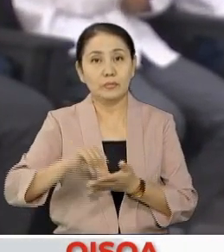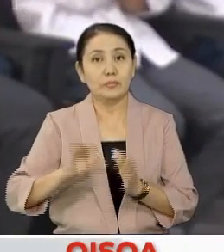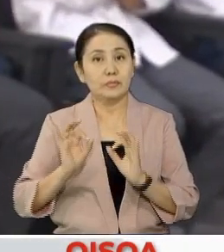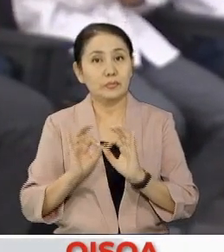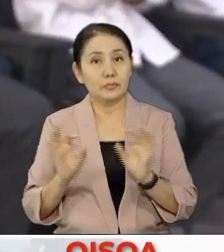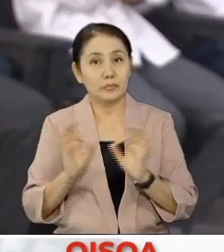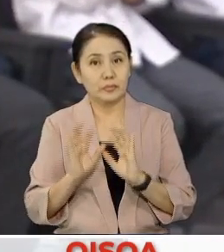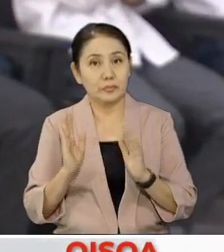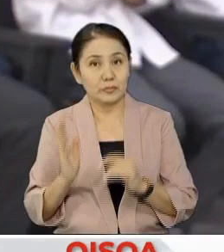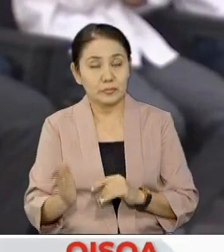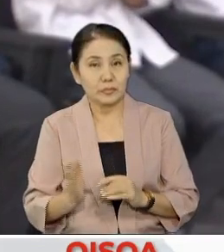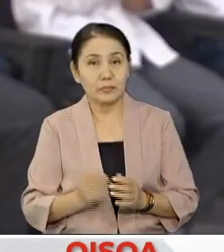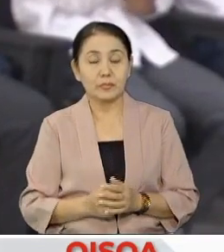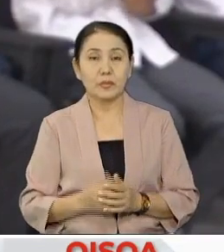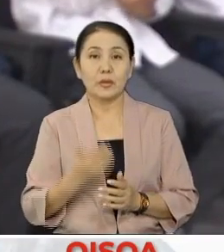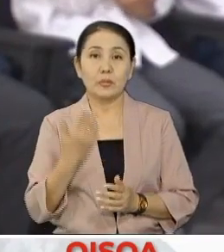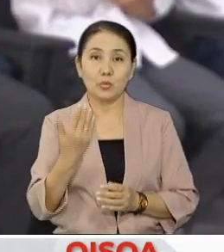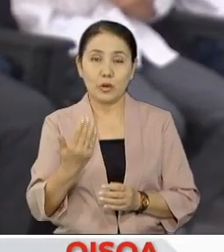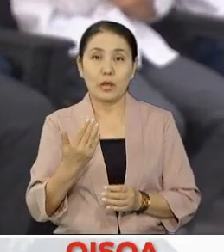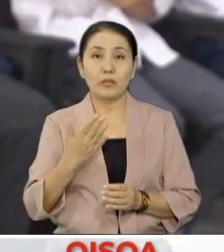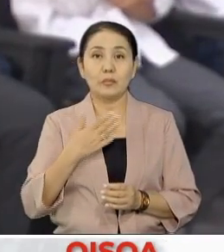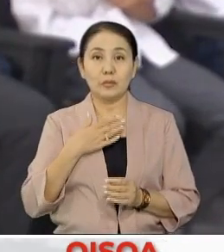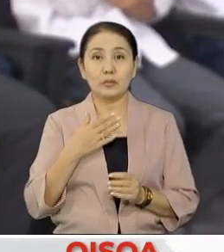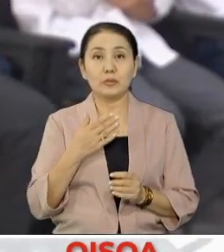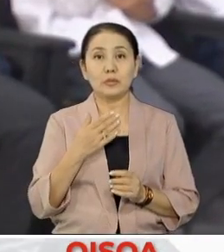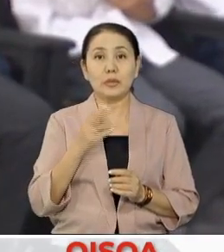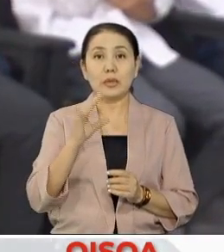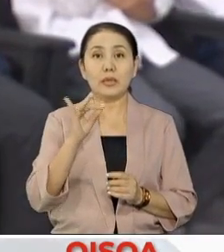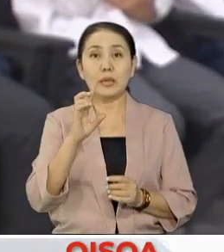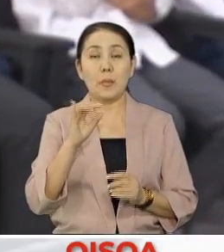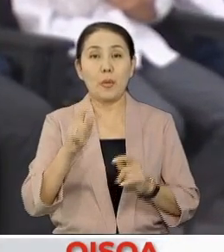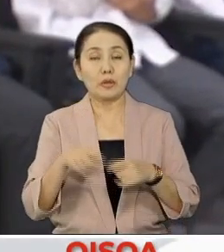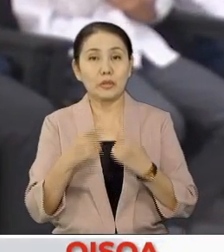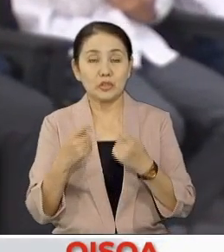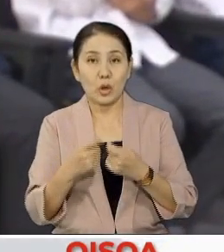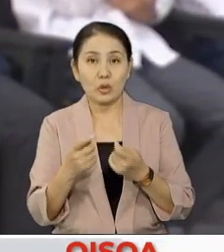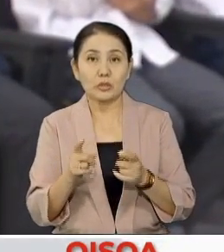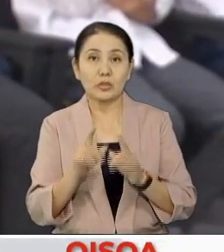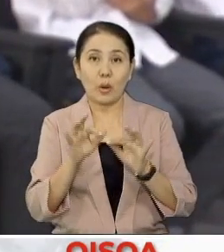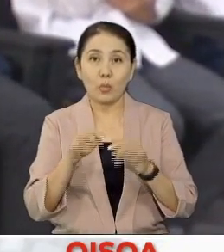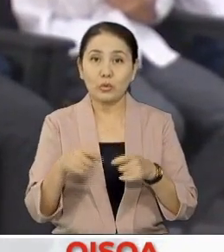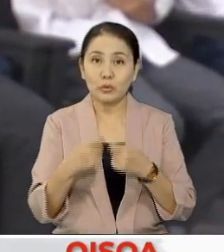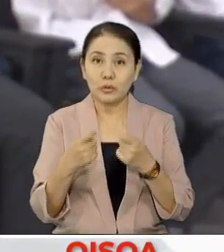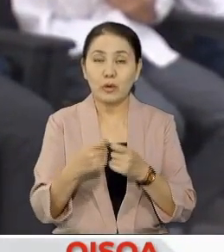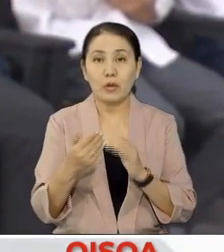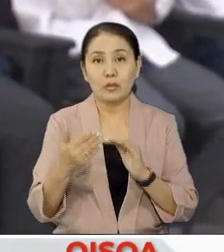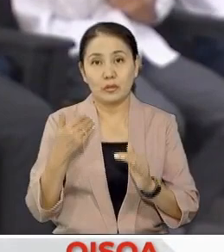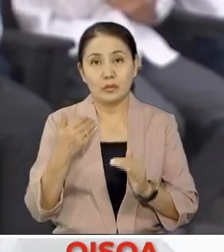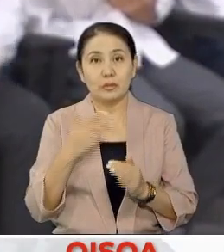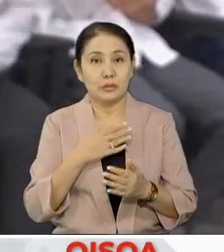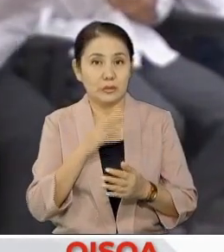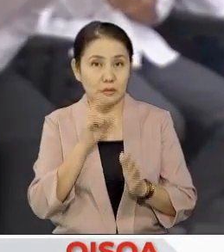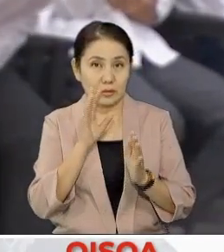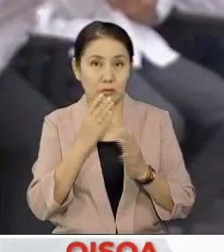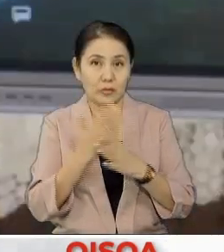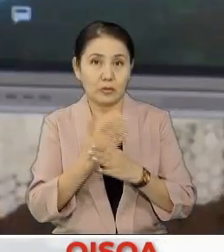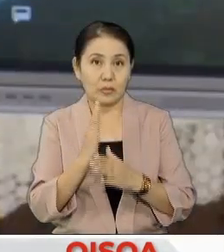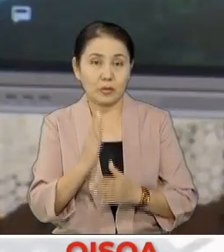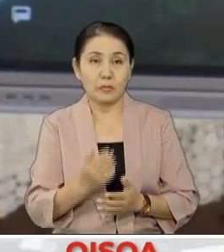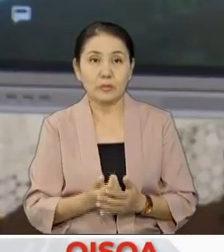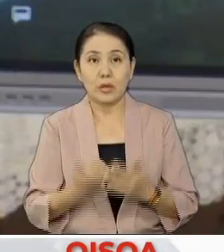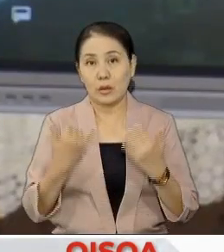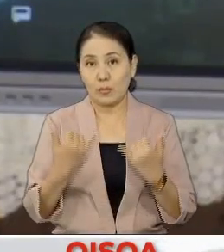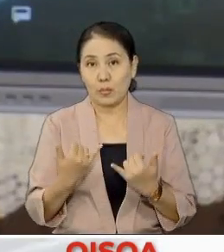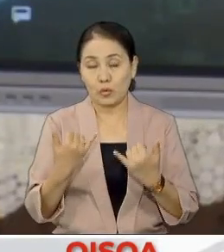yetkazib berishadi. Bu bilan biz ham kiber jinoyatchilikni oldini olishga hissamizni qo'shgan bo'lamiz.